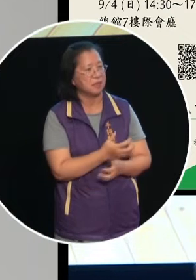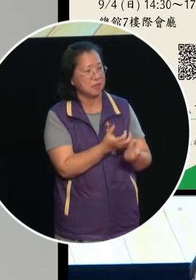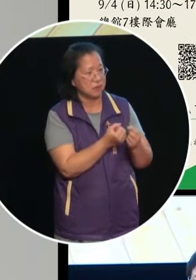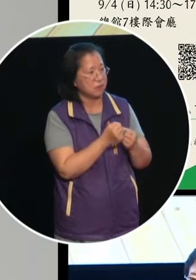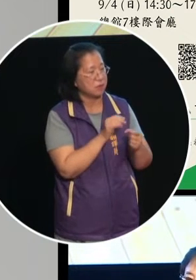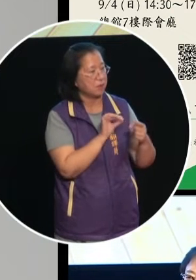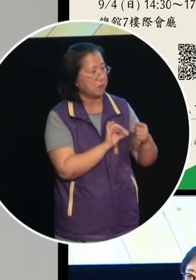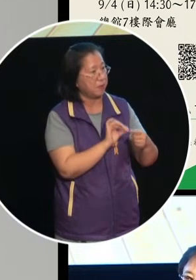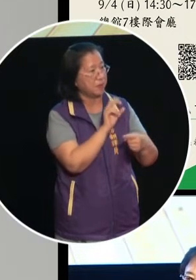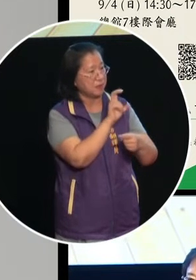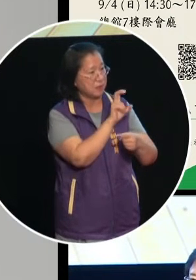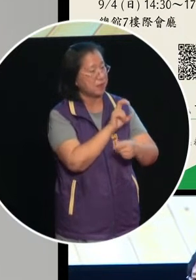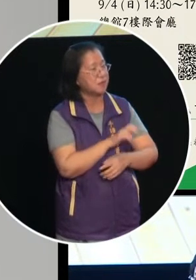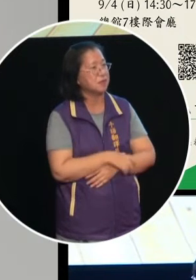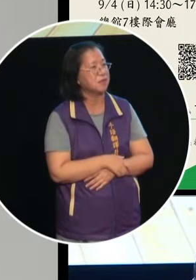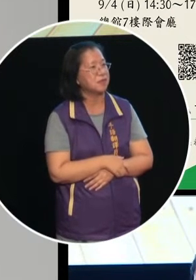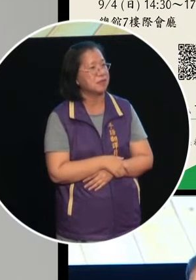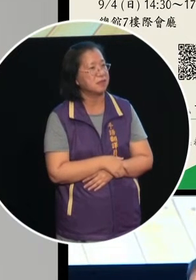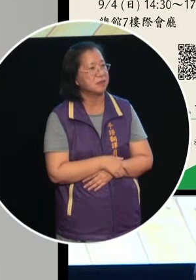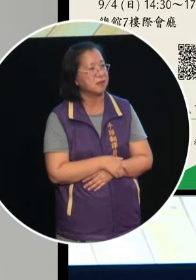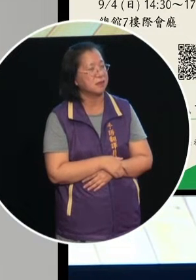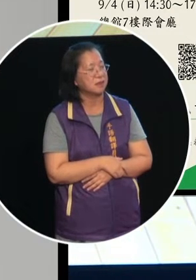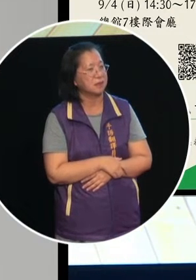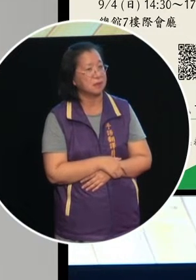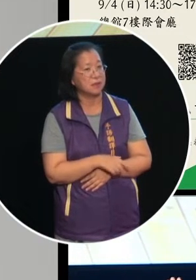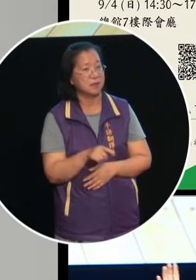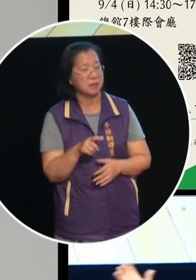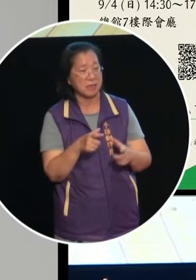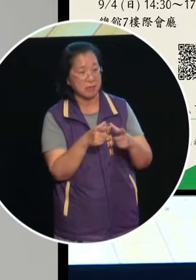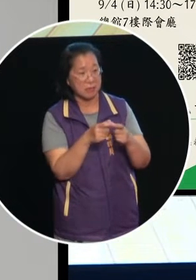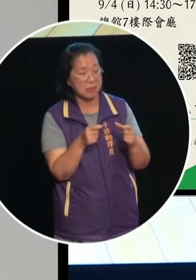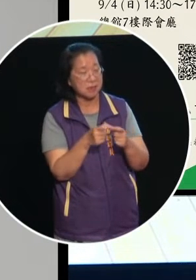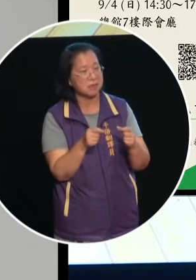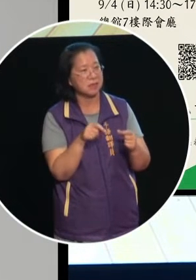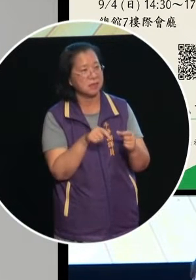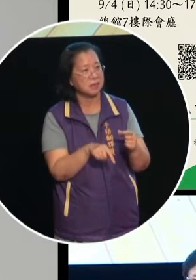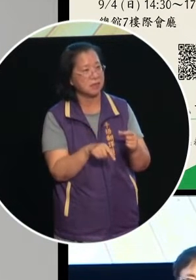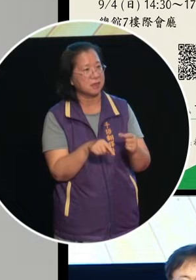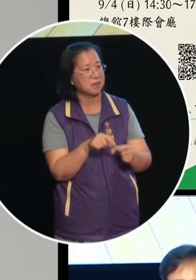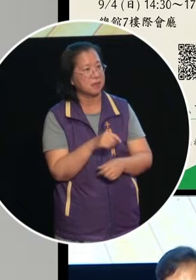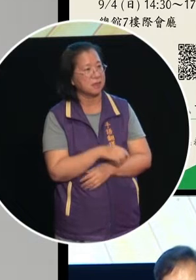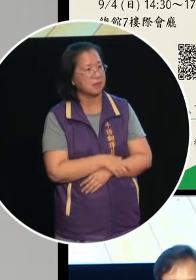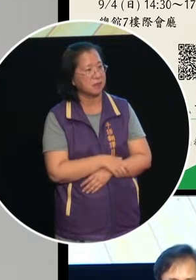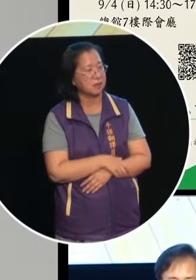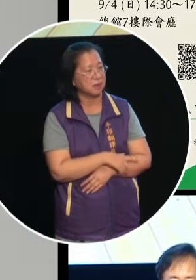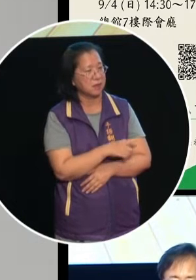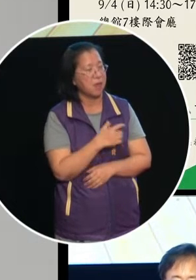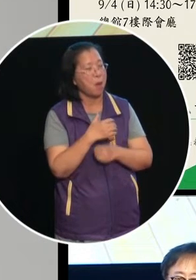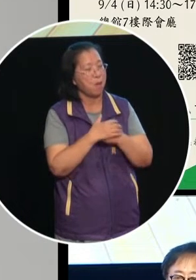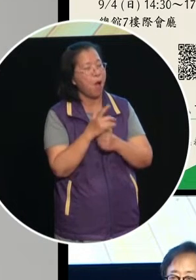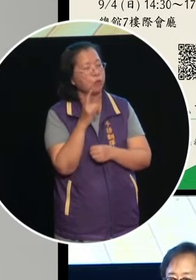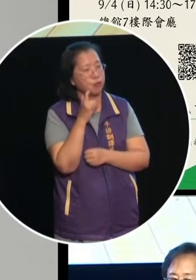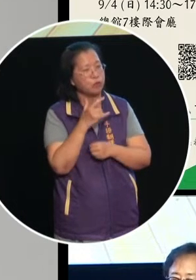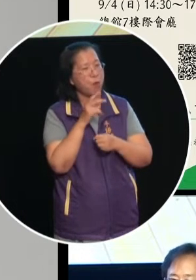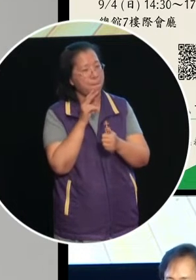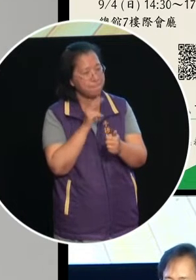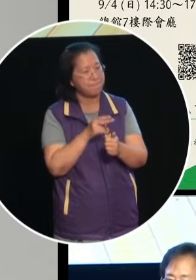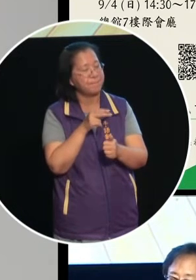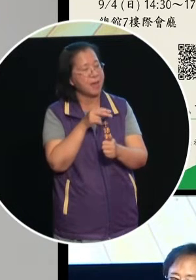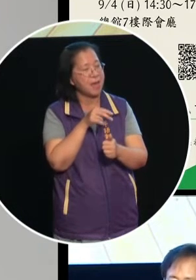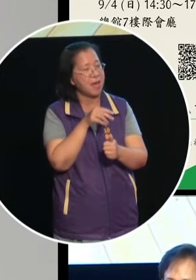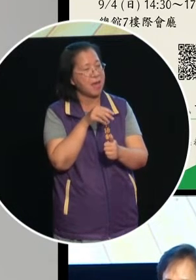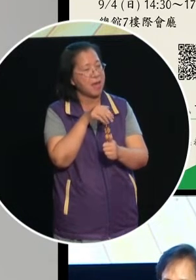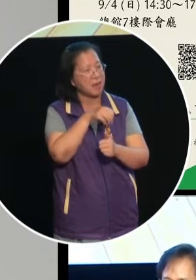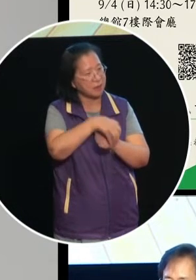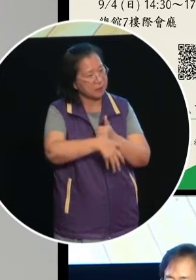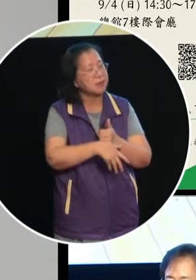就当作践自己的政策。这个时候，日本的保守派也接受，安倍先生的意见某种